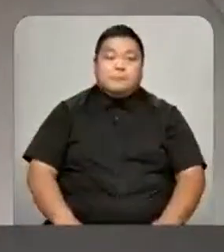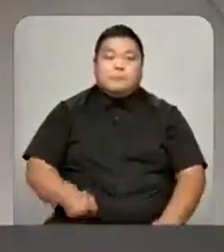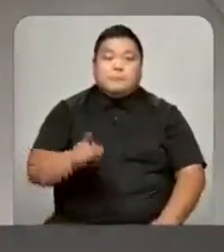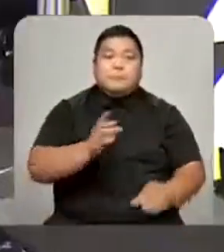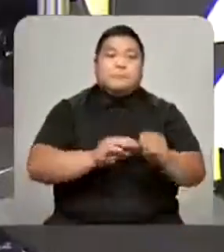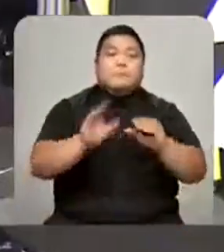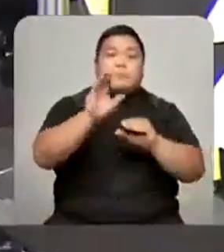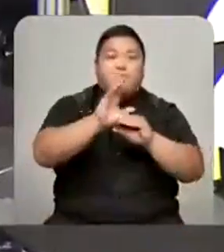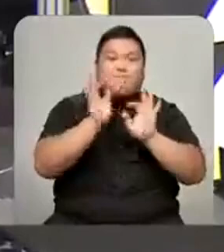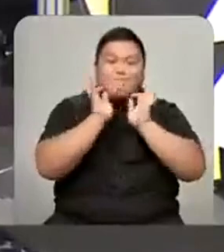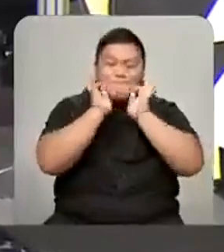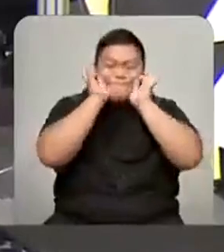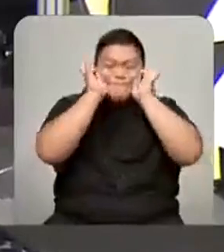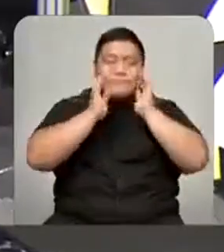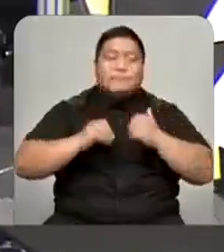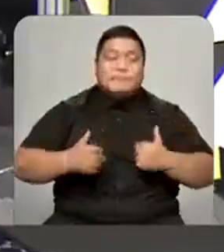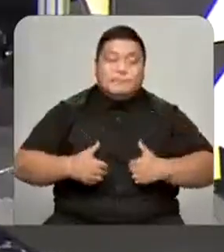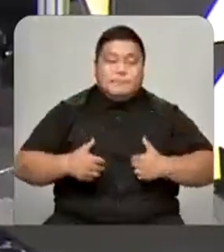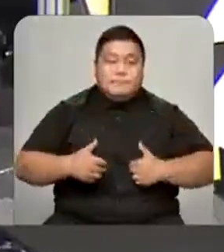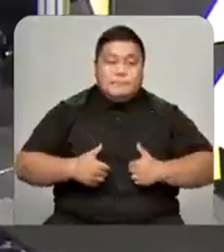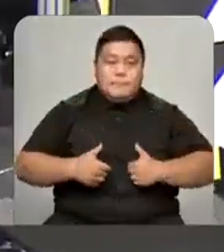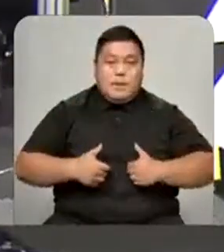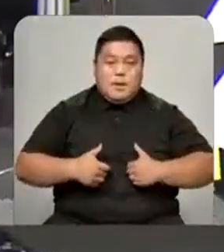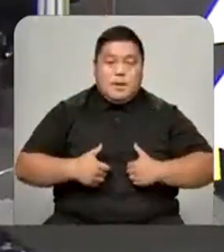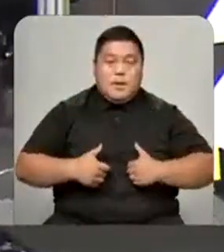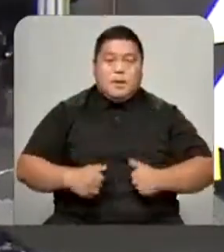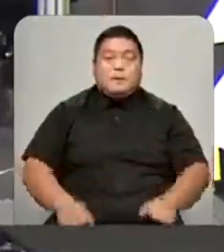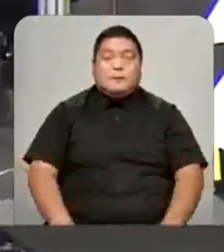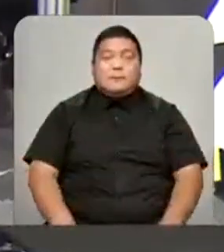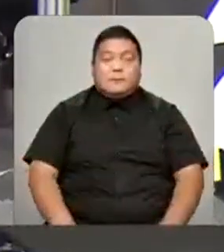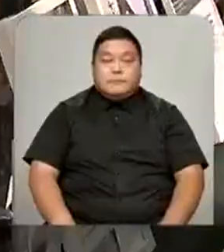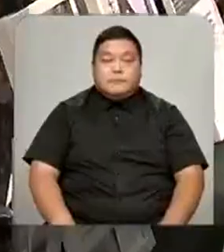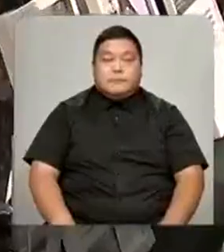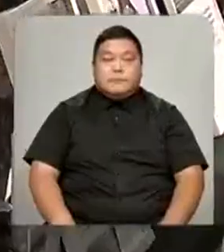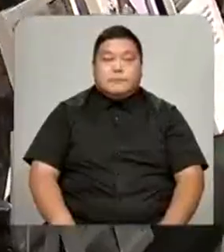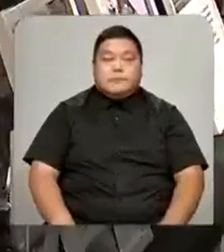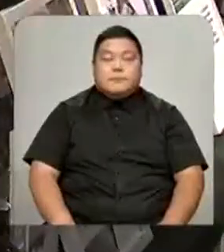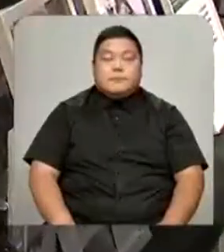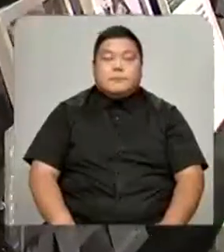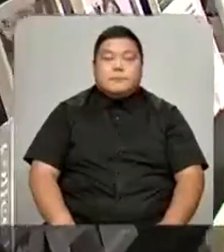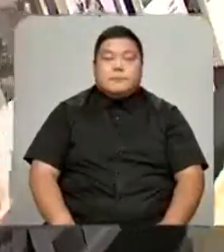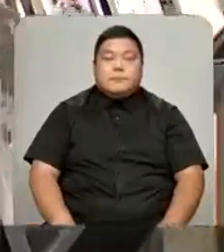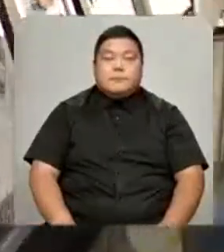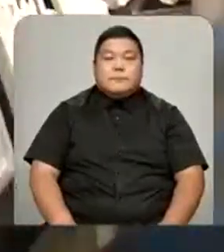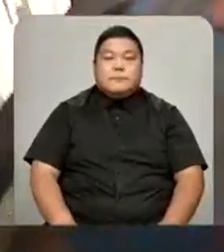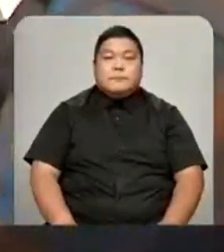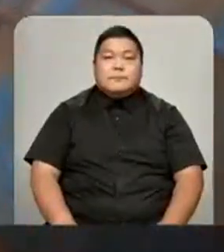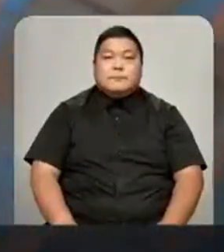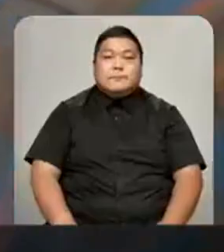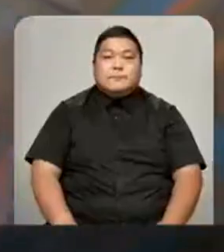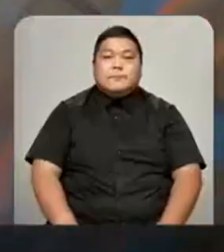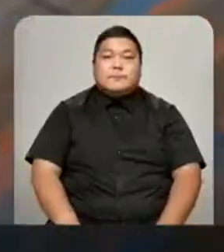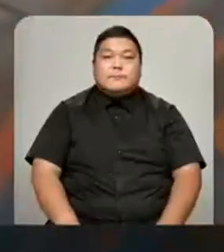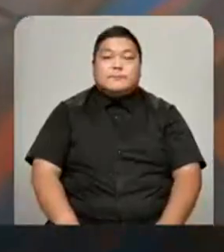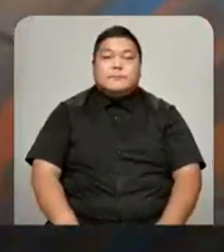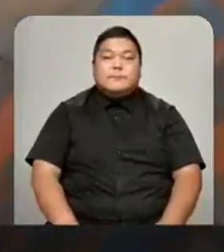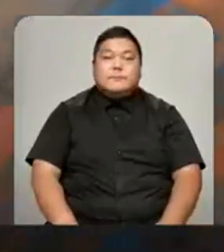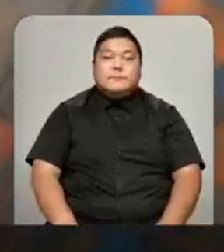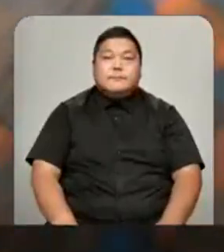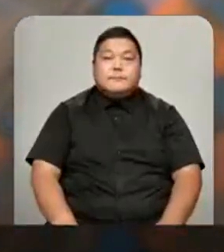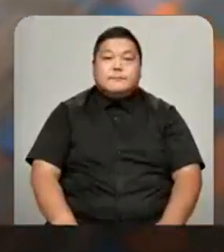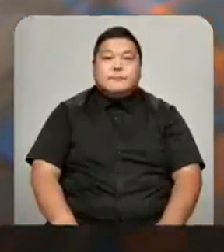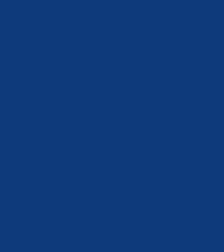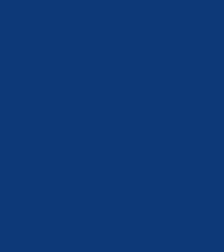안주하지 않고 한걸음 더 도약하기 위한 고민을 시작해야 할 시점입니다 KBS 뉴스